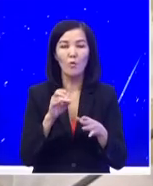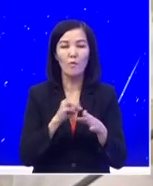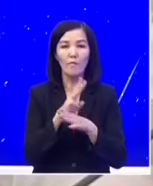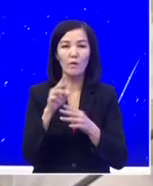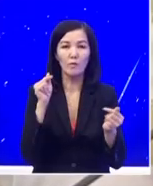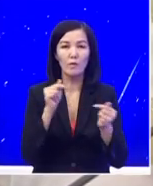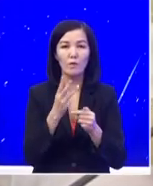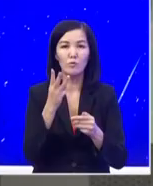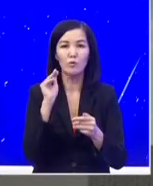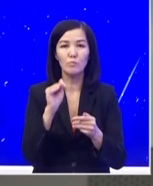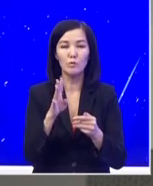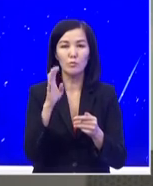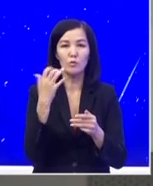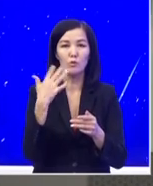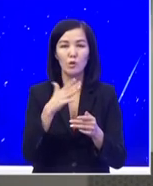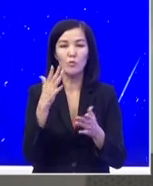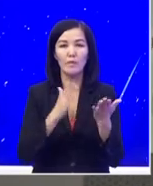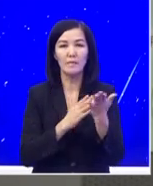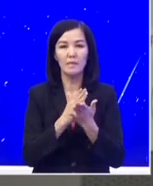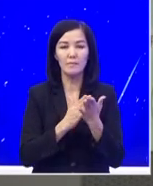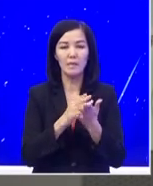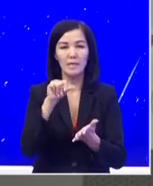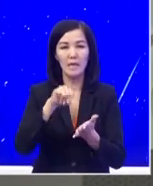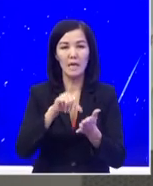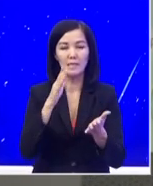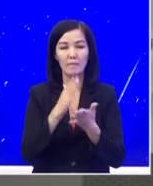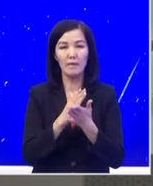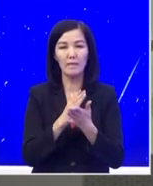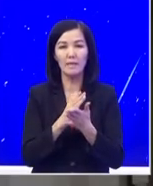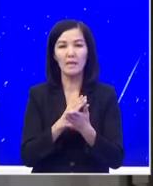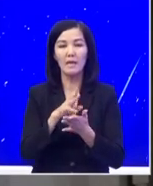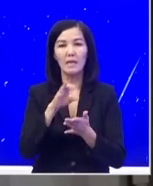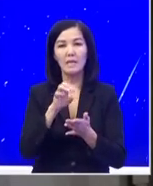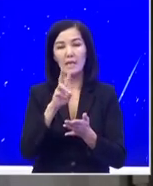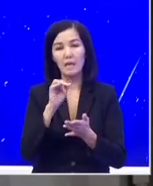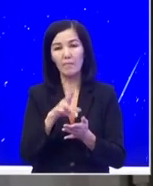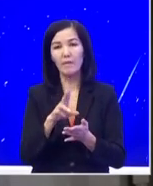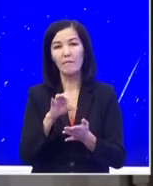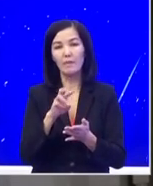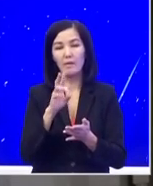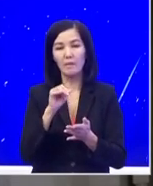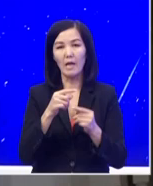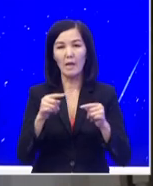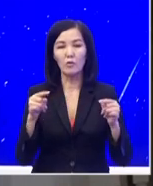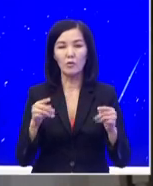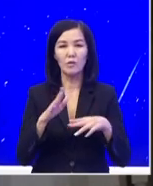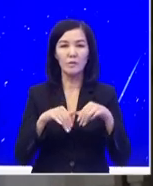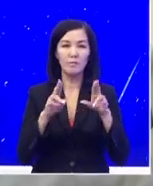күреске 3455 медқызметкер жұмылдырылған. Бұл қатарда терапевт, реаниматолог, нефролог мамандар